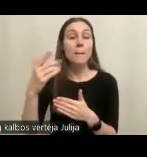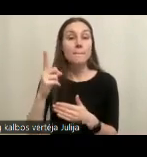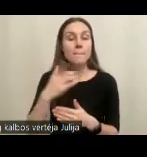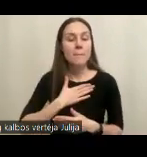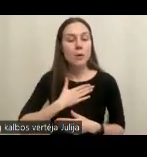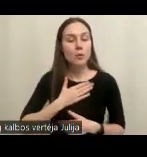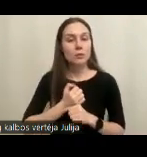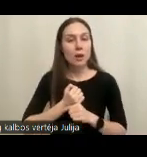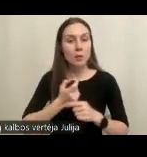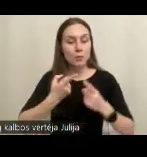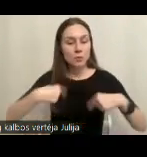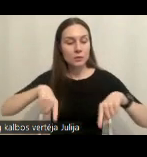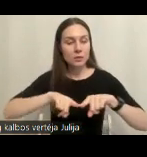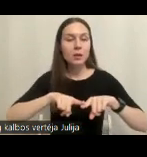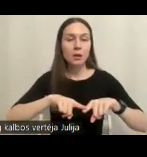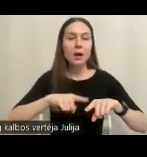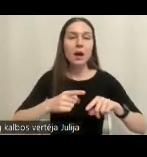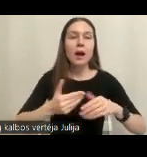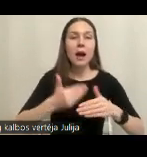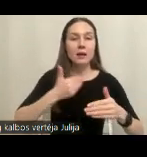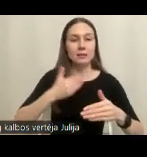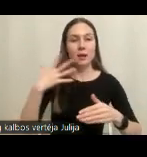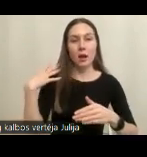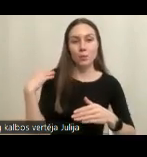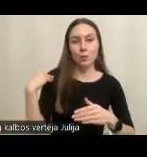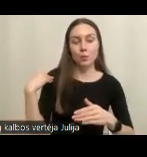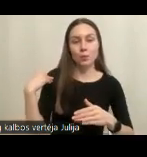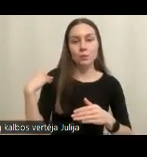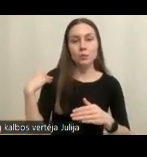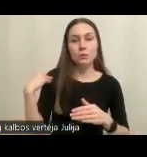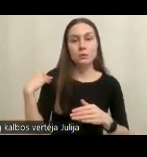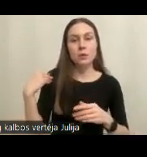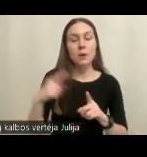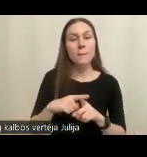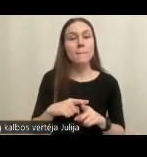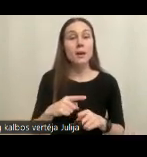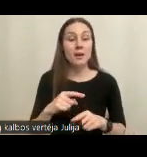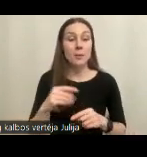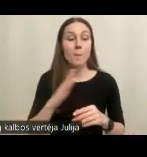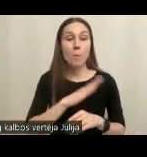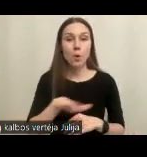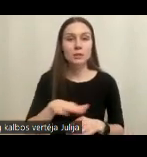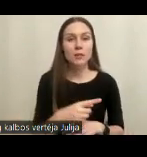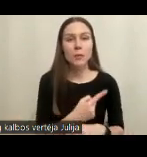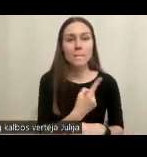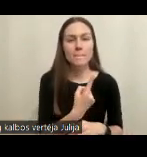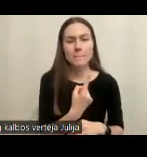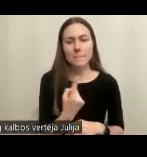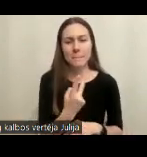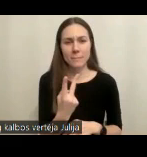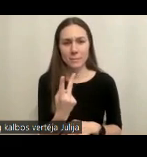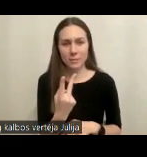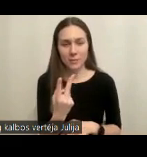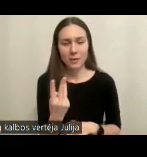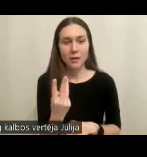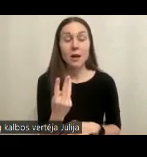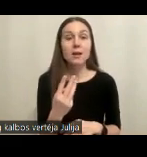sritis daugiausia yra ankstyvieji metai ir tie pirminiai moksleivių metai. Ir kaip sakau, puiku būti su